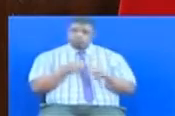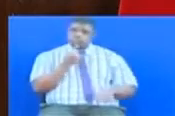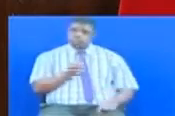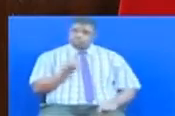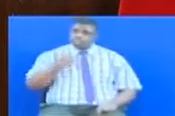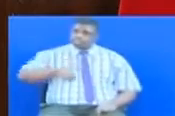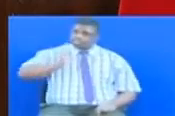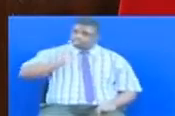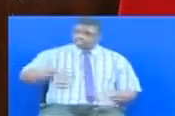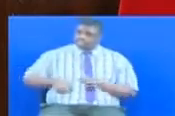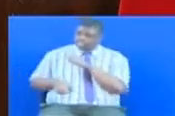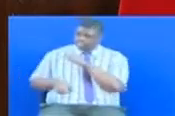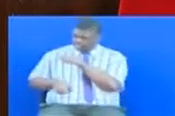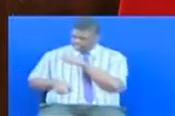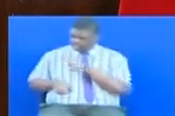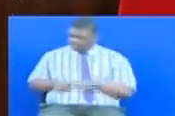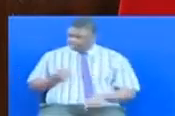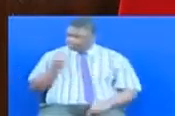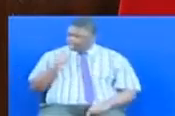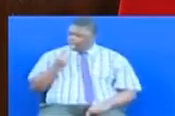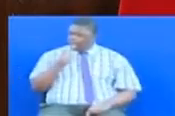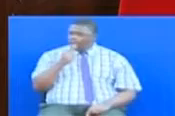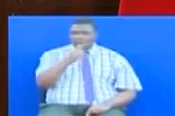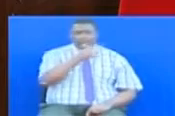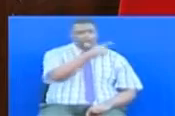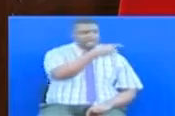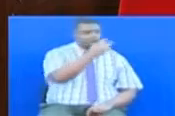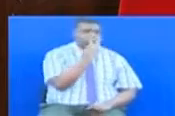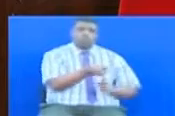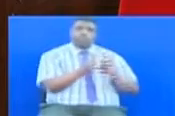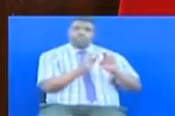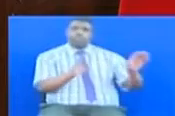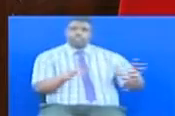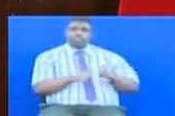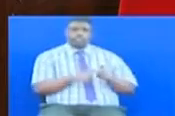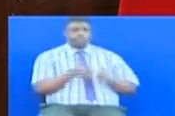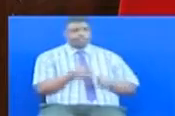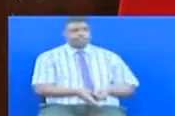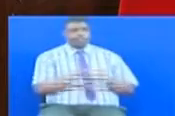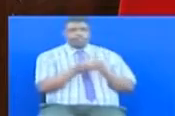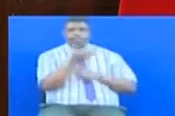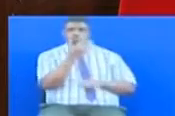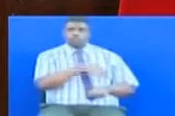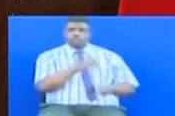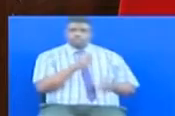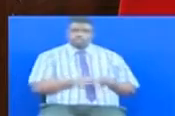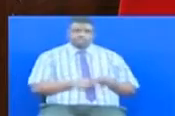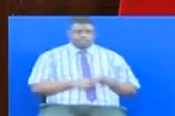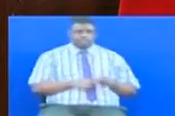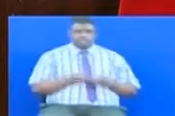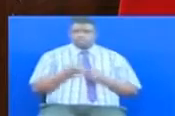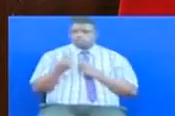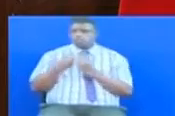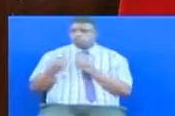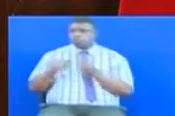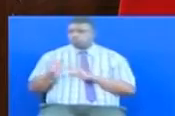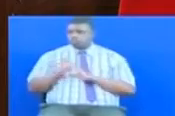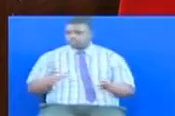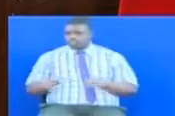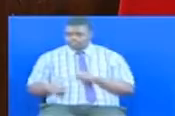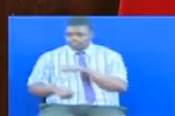hii iliona mbali sana, na ndio maana naibu waziri upande wa wizara ya utumishi ameazungumza namna